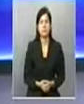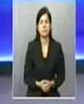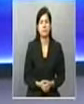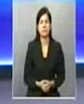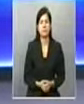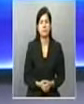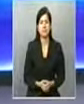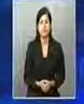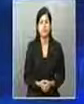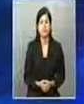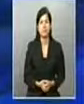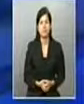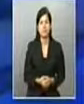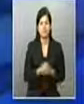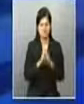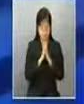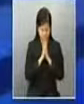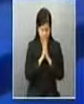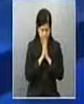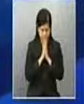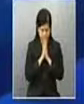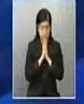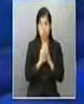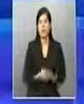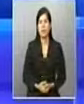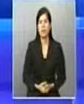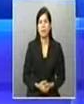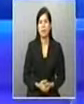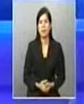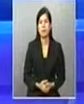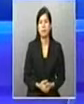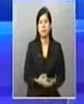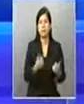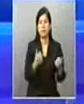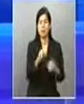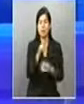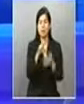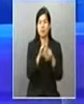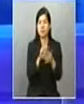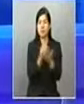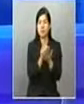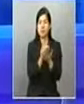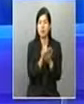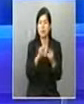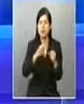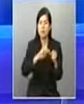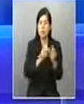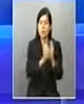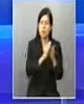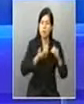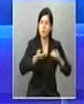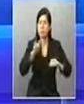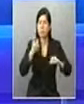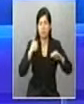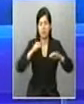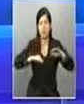สวัสดีค่ะ สวัสดีค่ะ สวัสดีค่ะคุณผู้ชมคะ ค่ะคุณแพนคะราคาน้ำมันที่ปรับขึ้นมาในช่วงนี้เนี่ยถือว่าประมาณ107เลยนะคะ